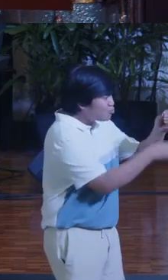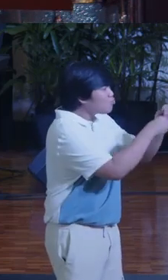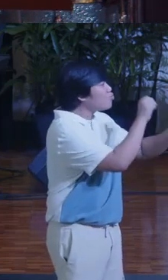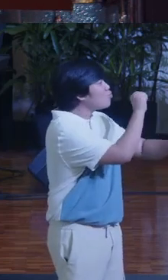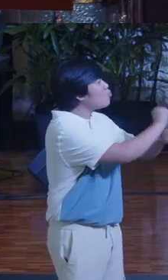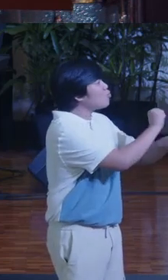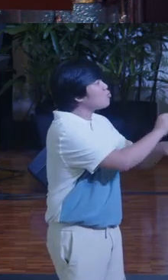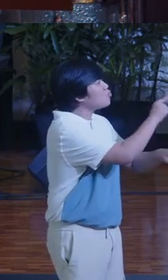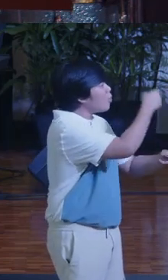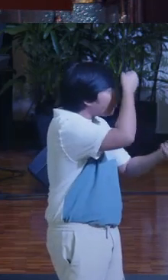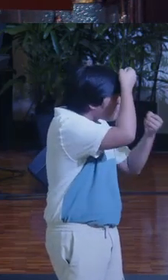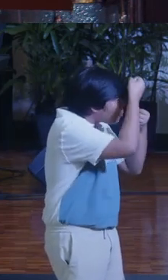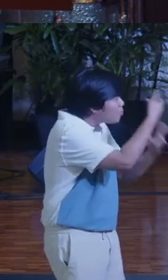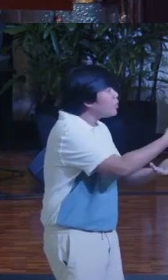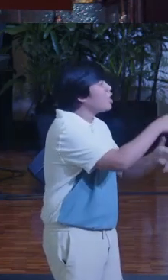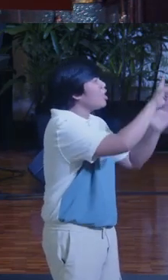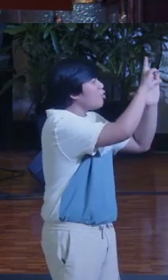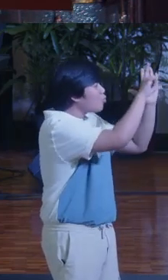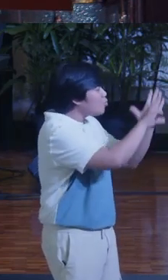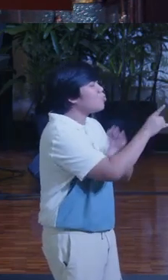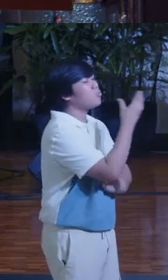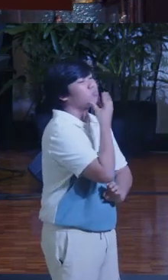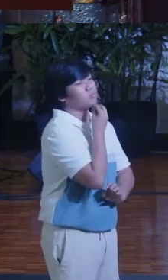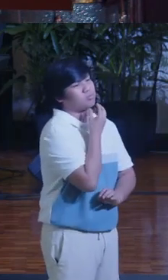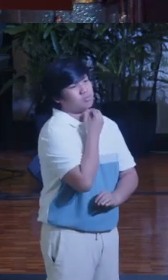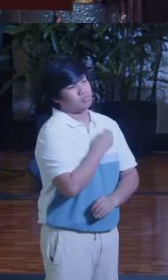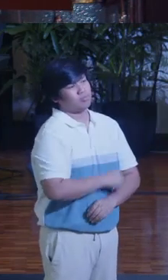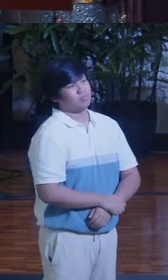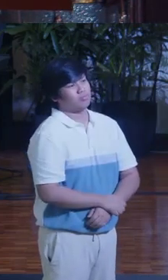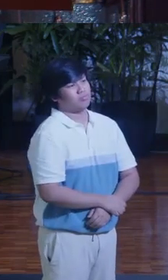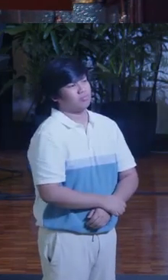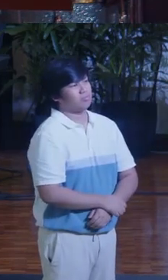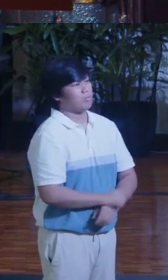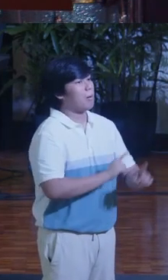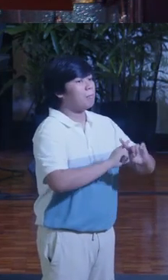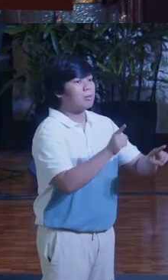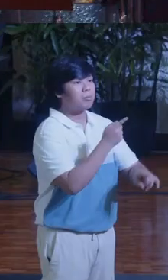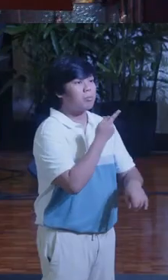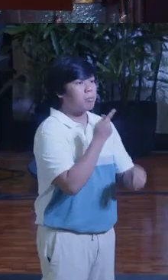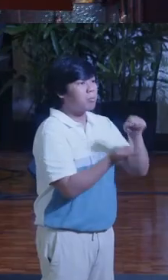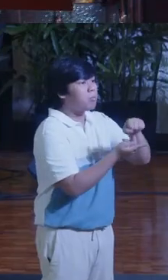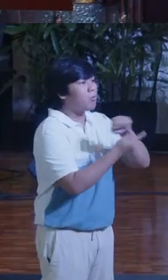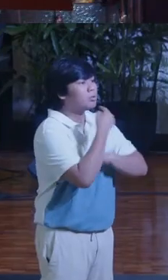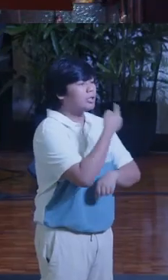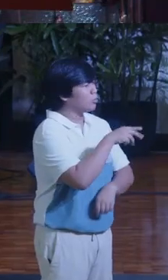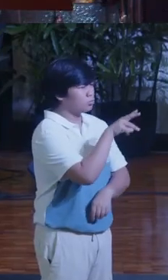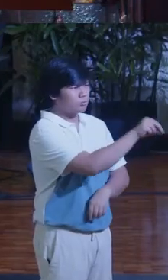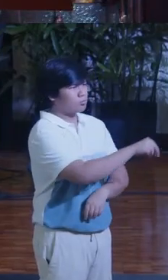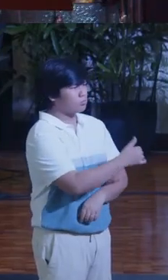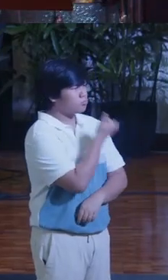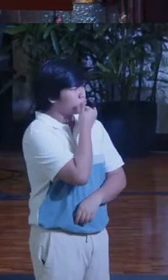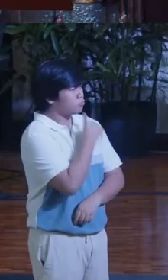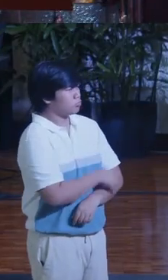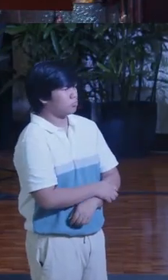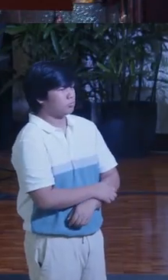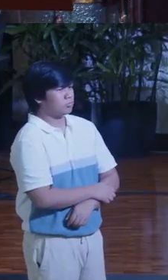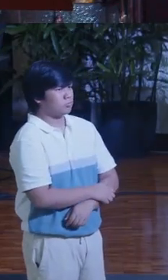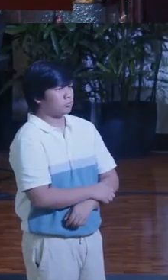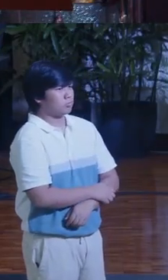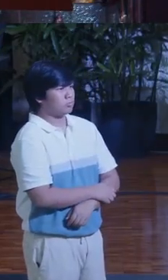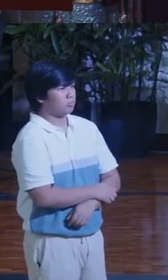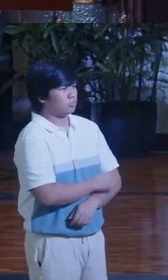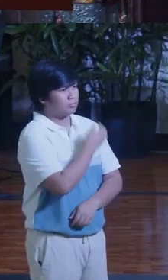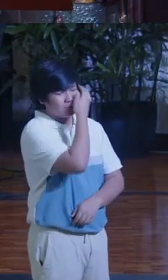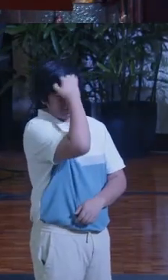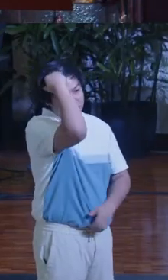works. Plus works. Faith plus works. Kaya nga